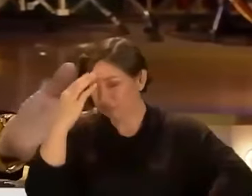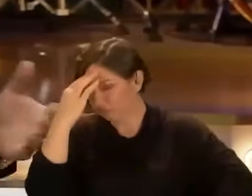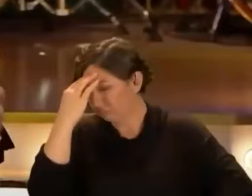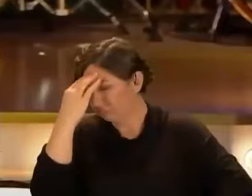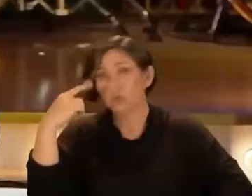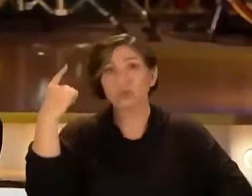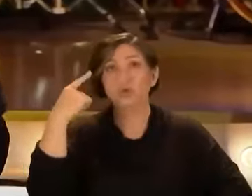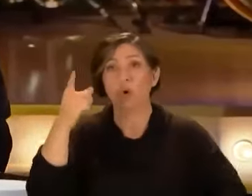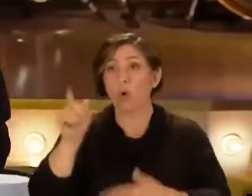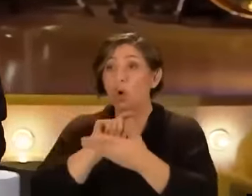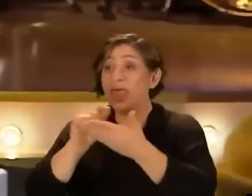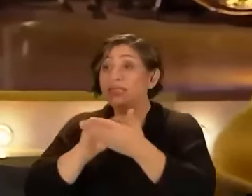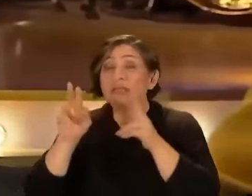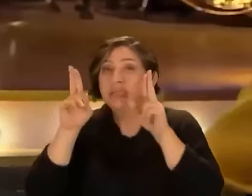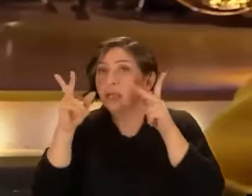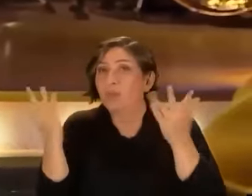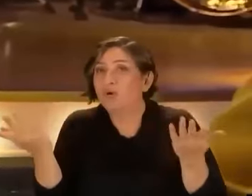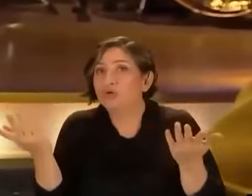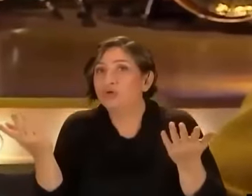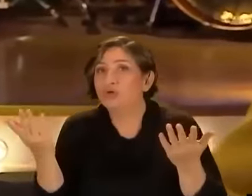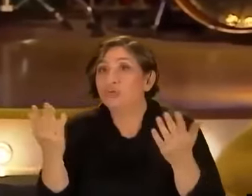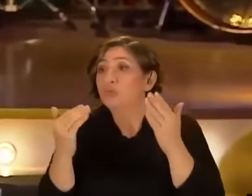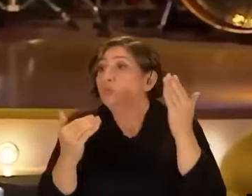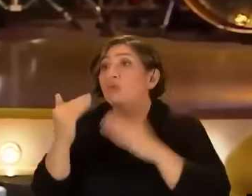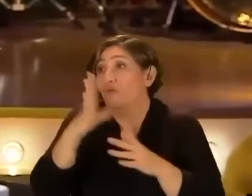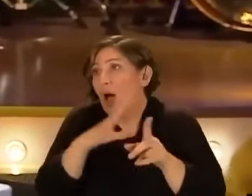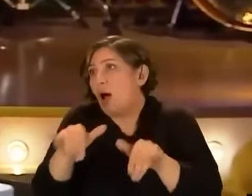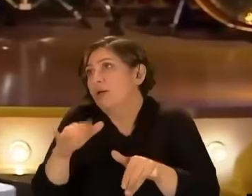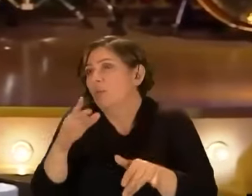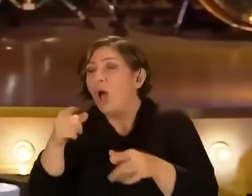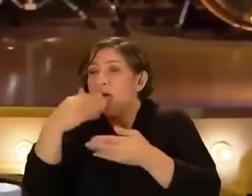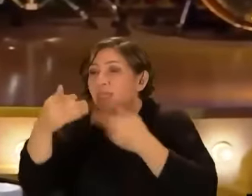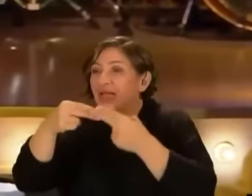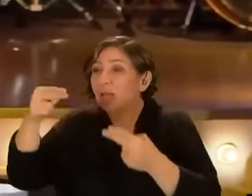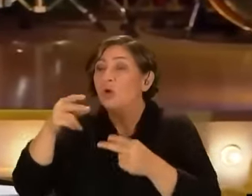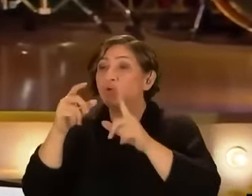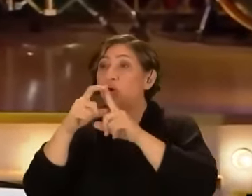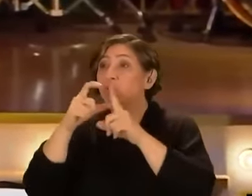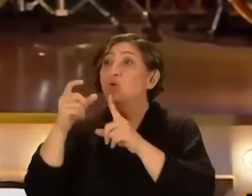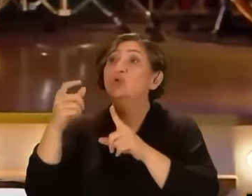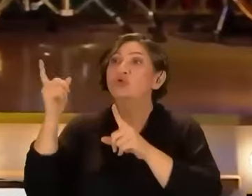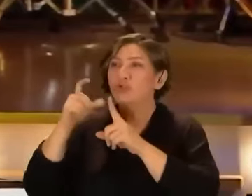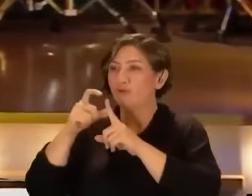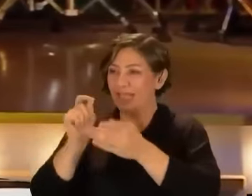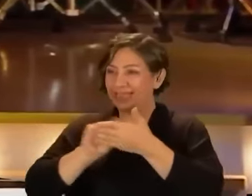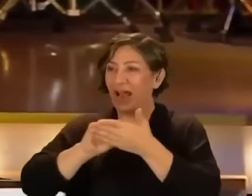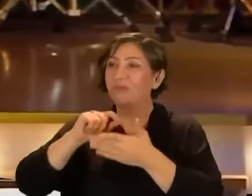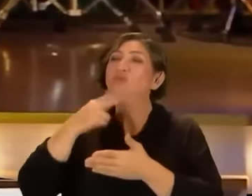diye düşünüyordu. O yazarı tanımıyoruz. Büyük ihtimalle vardı. Dostoyevski'nin kumar borcu